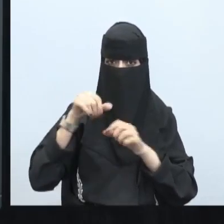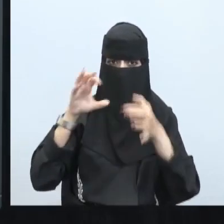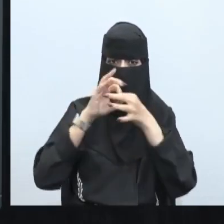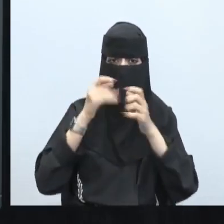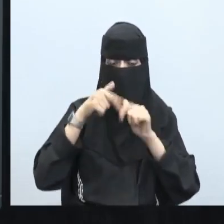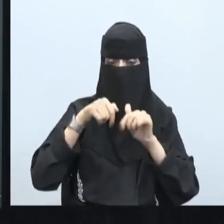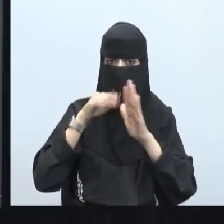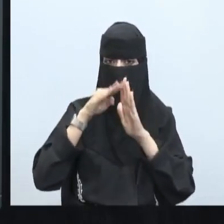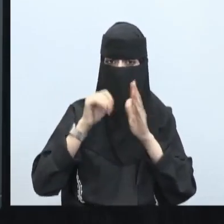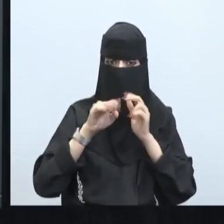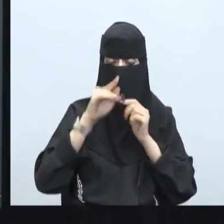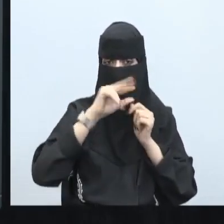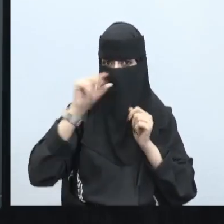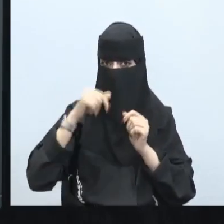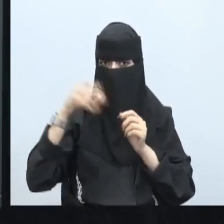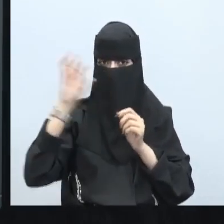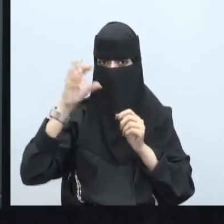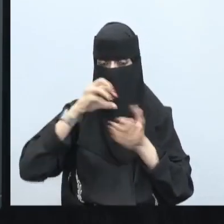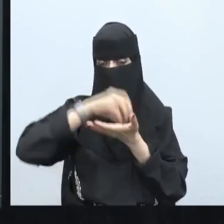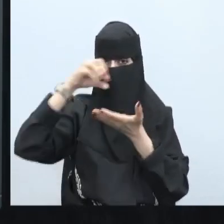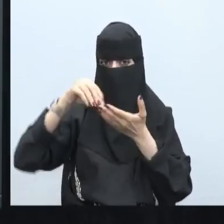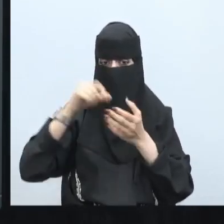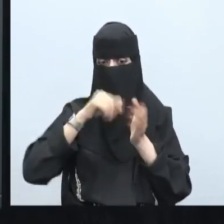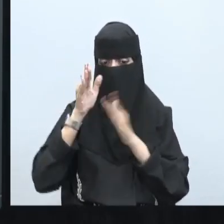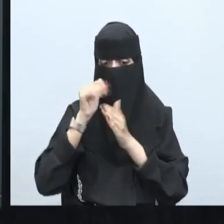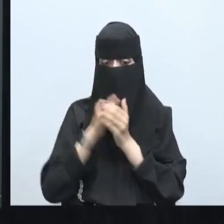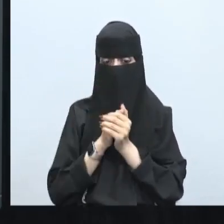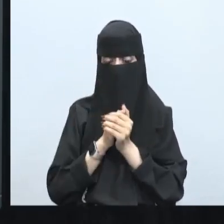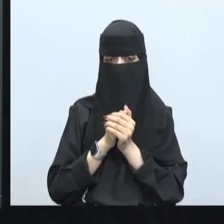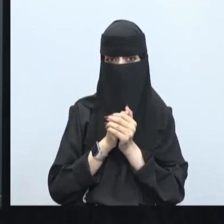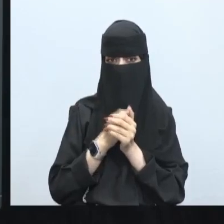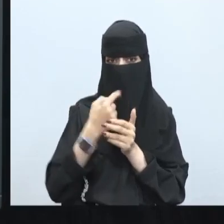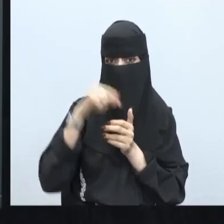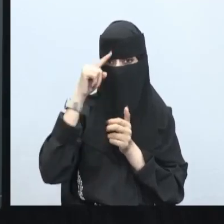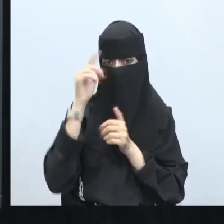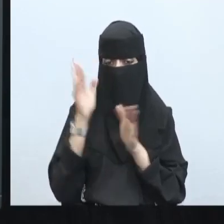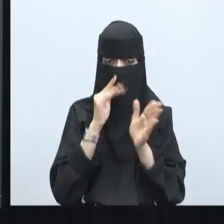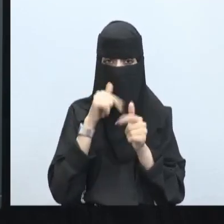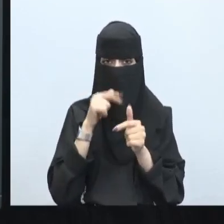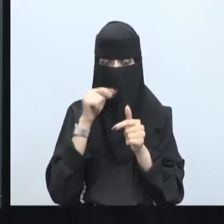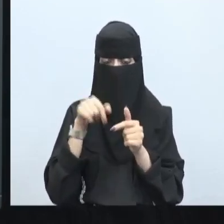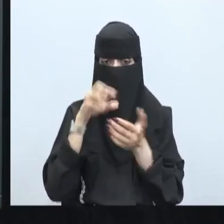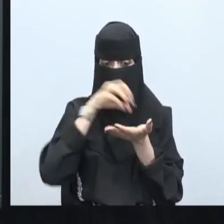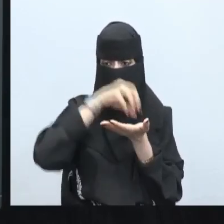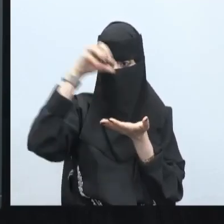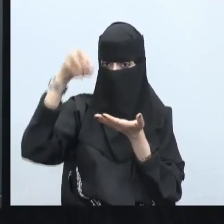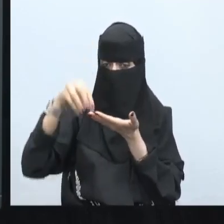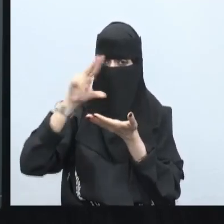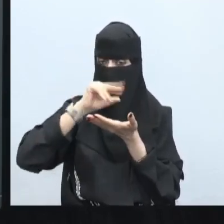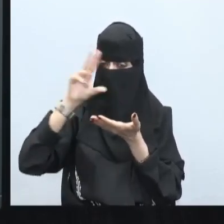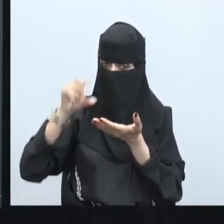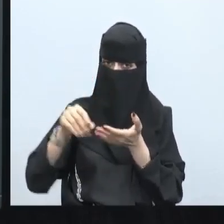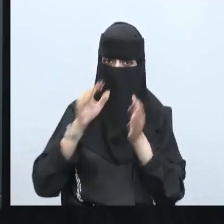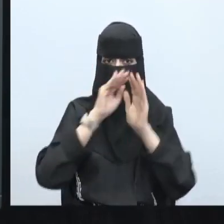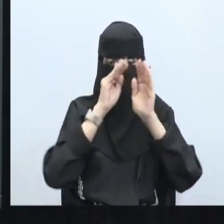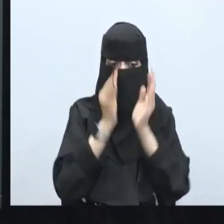من خلال ان يقوم كما يحدث في شركات النقل وتوصيل مثلا الناس من مكان الى اخر كذلك في البضائع